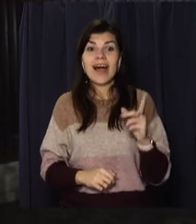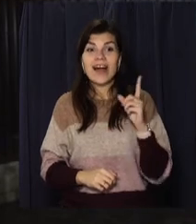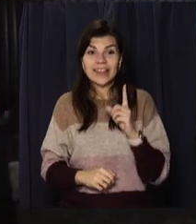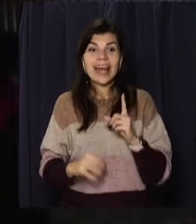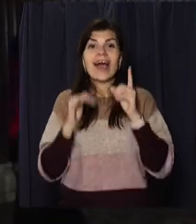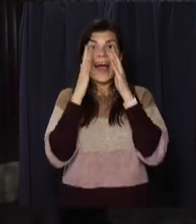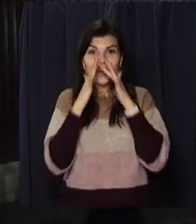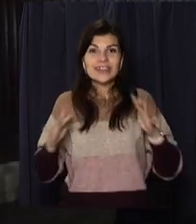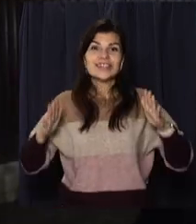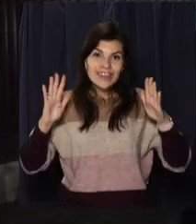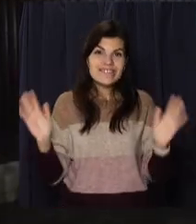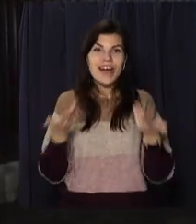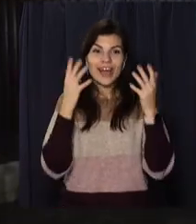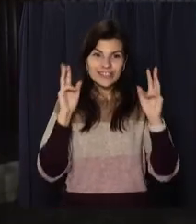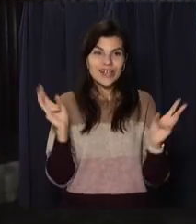ялинки